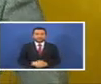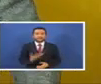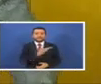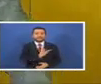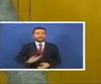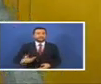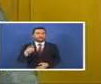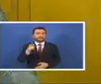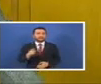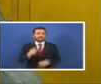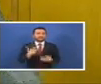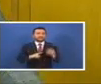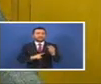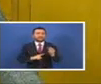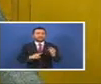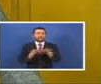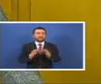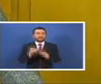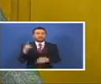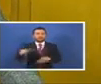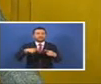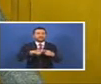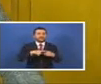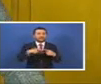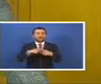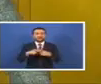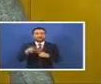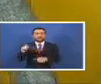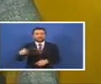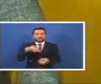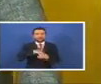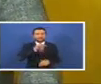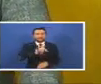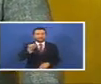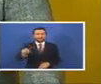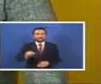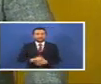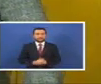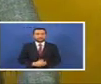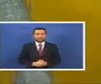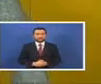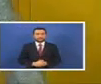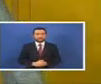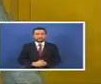Sevgili İdris Baluken ve Ferhat Encü vekillerimiz